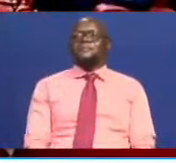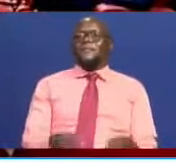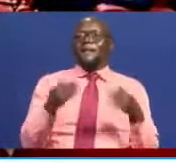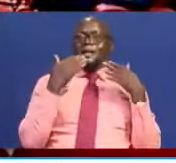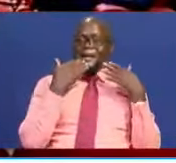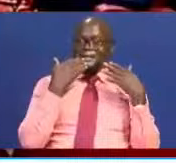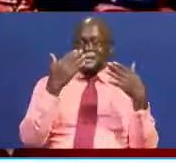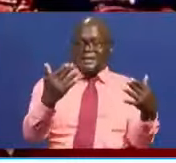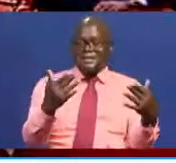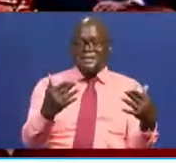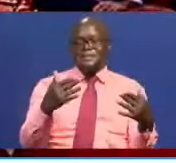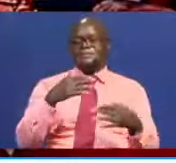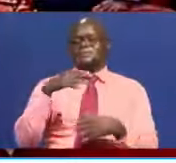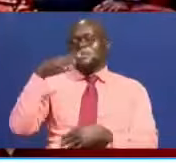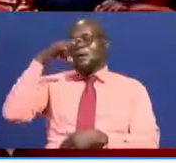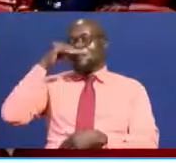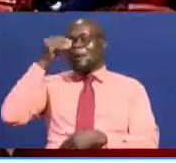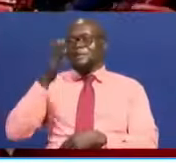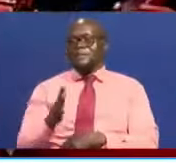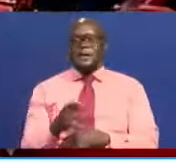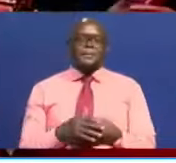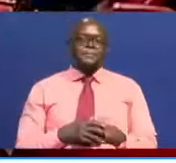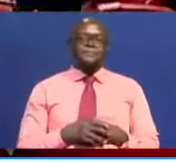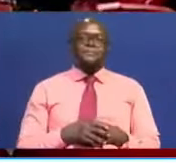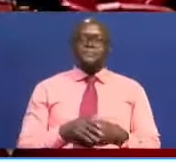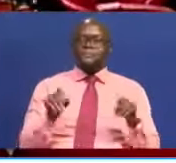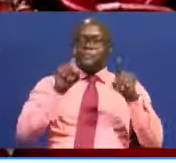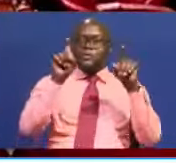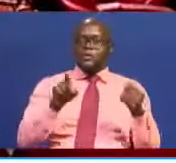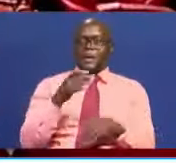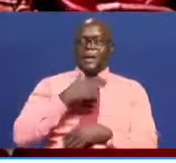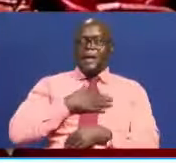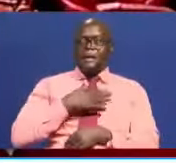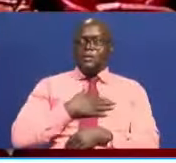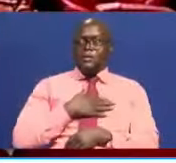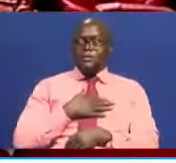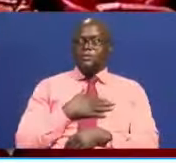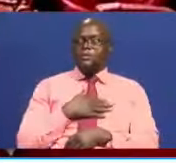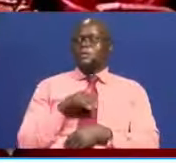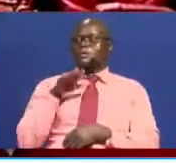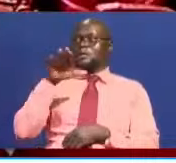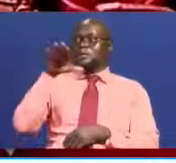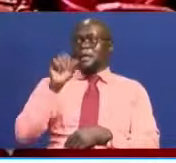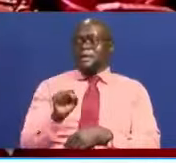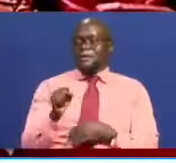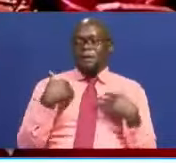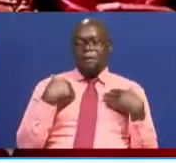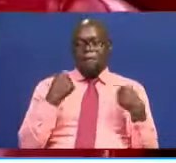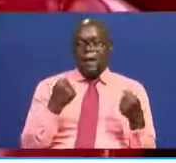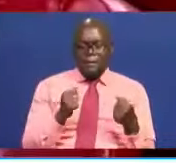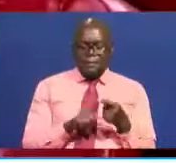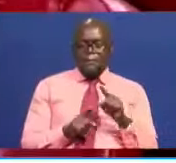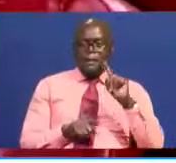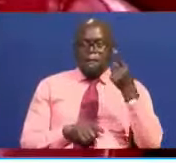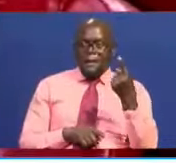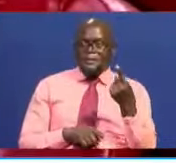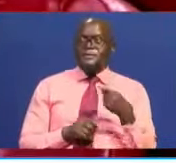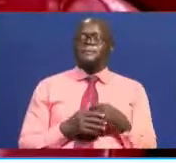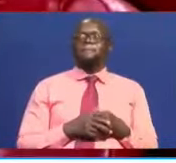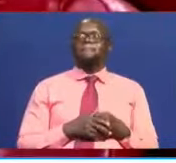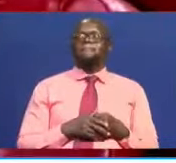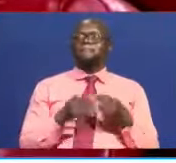Asante Bwana Speaker. Swali langu ni kwa waziri wa afya. Kwanza waziri wa